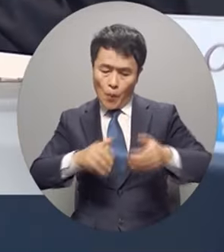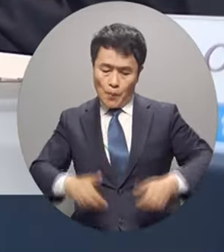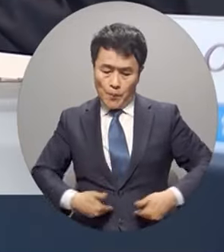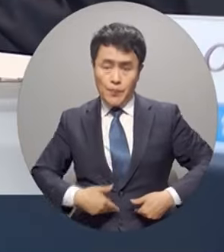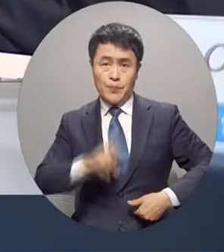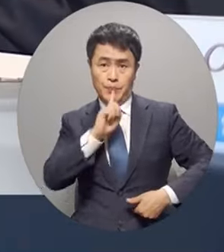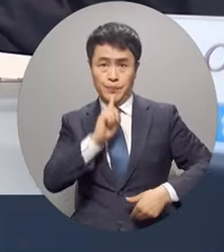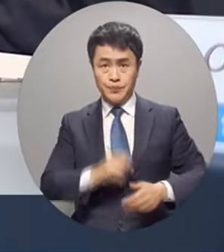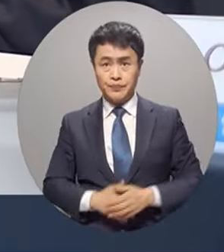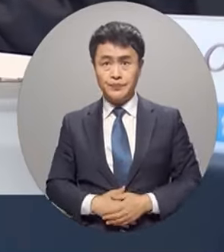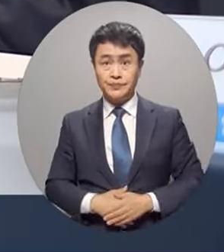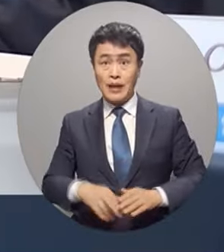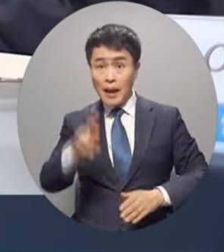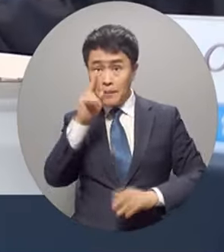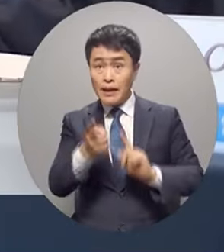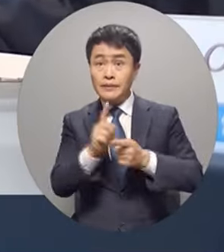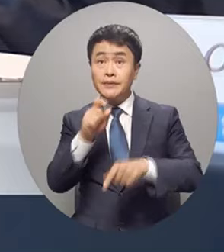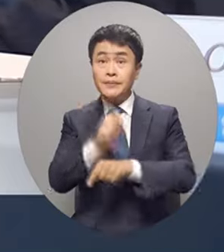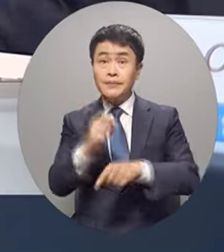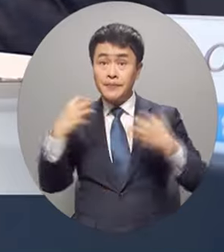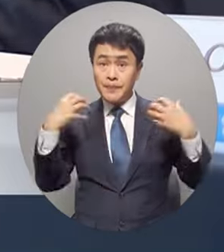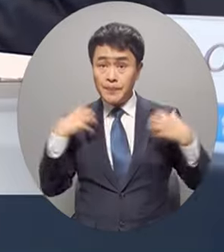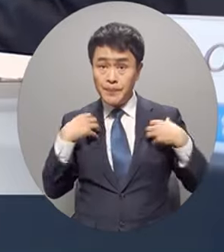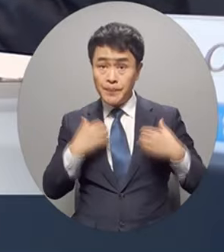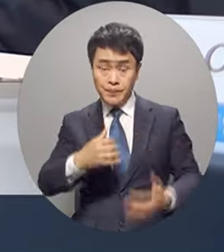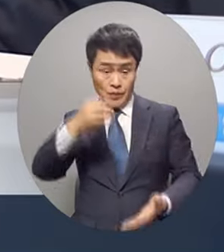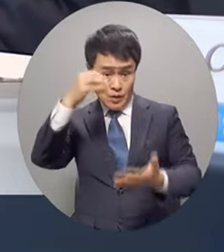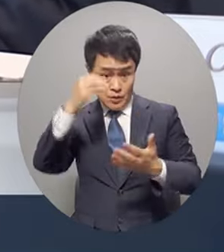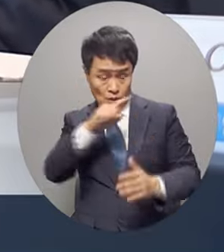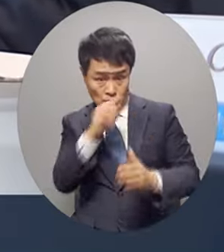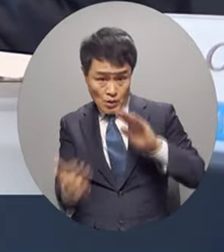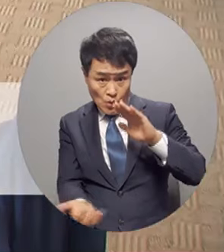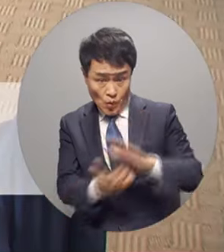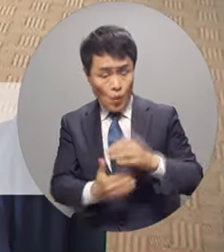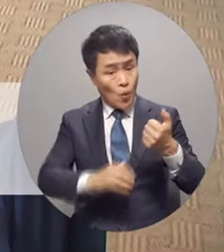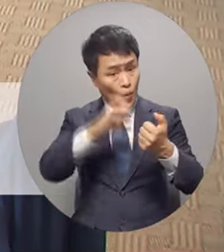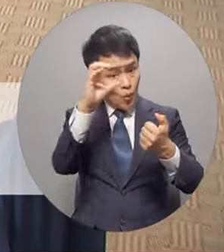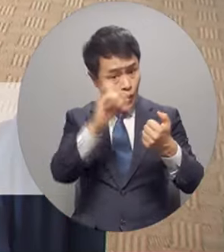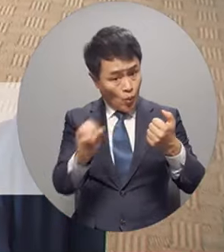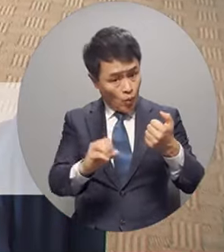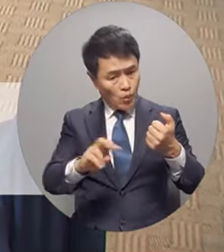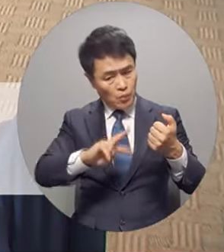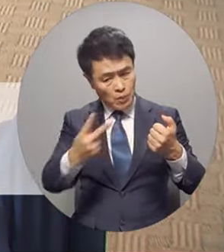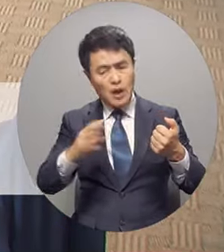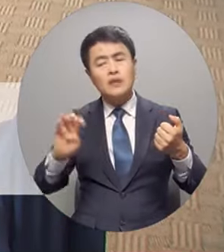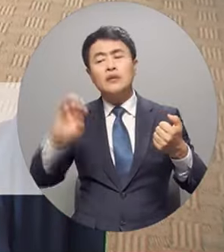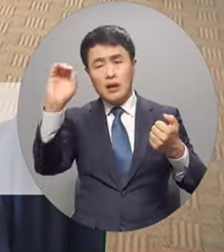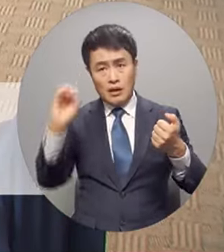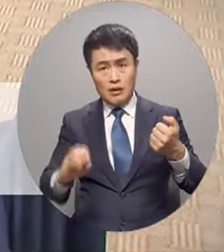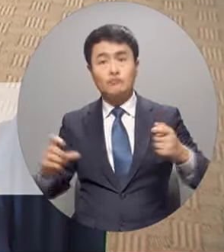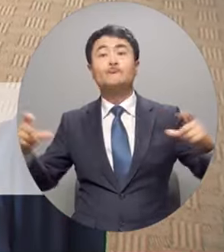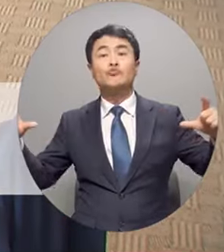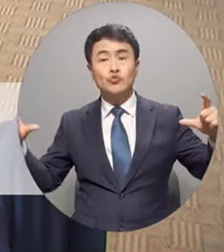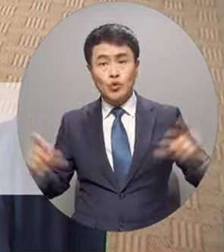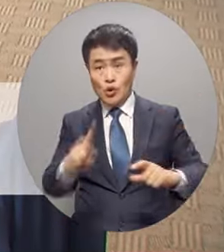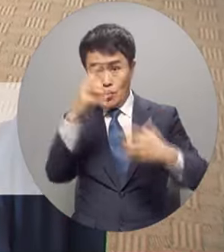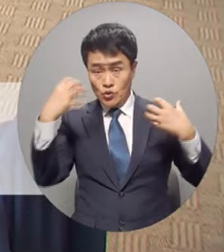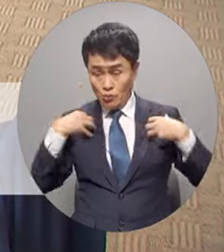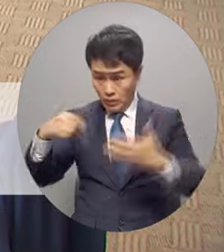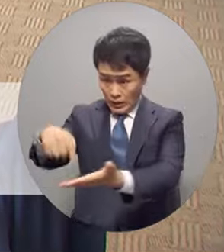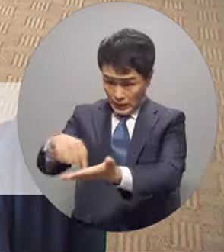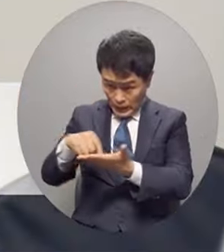말했습니다. 박 직무대행은 상속세 최고 세율을 50%에서 40%로 내리는 정부 안에